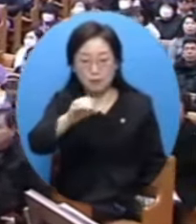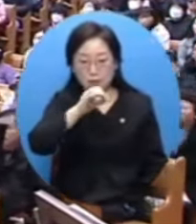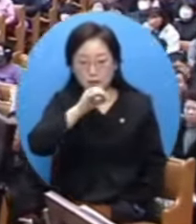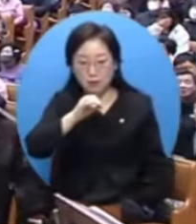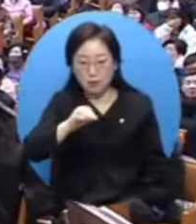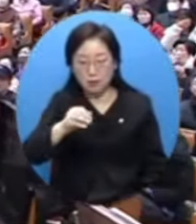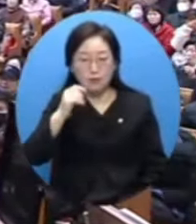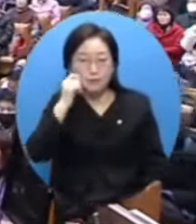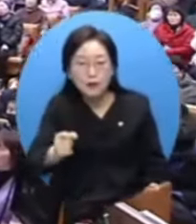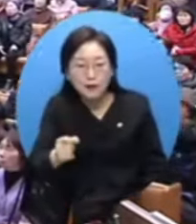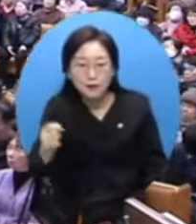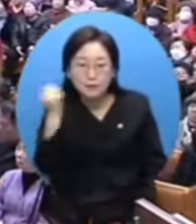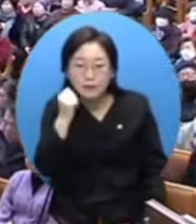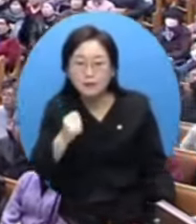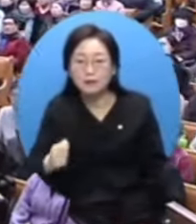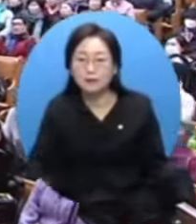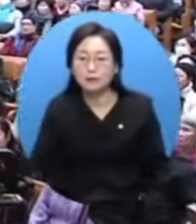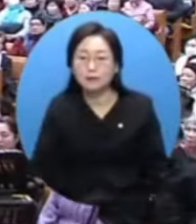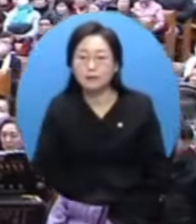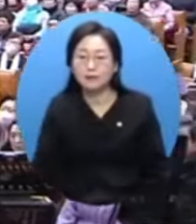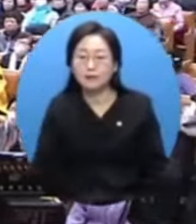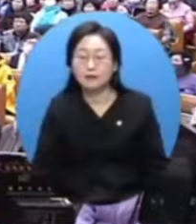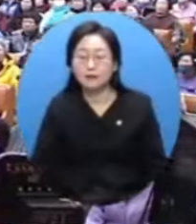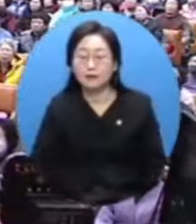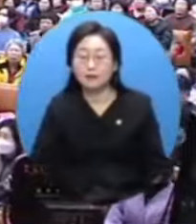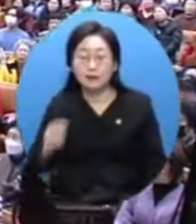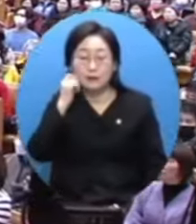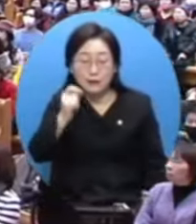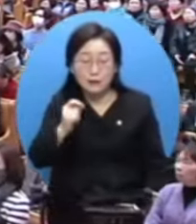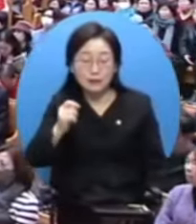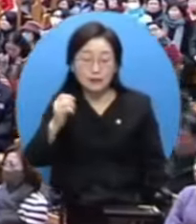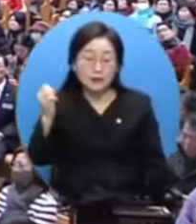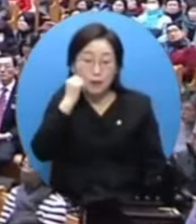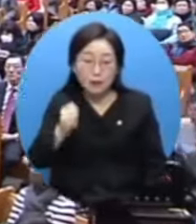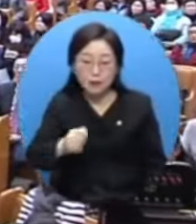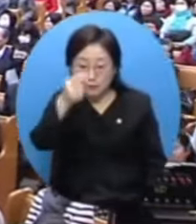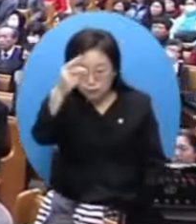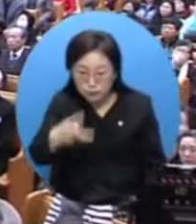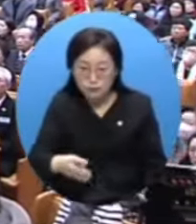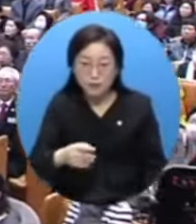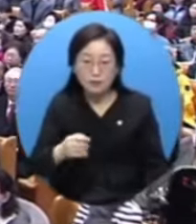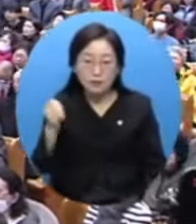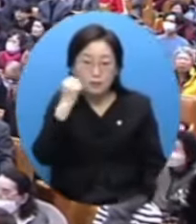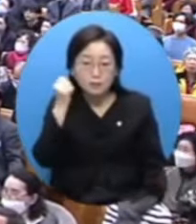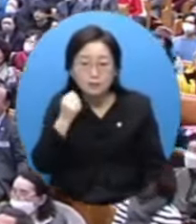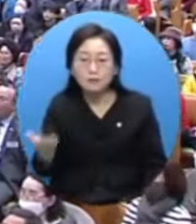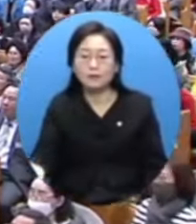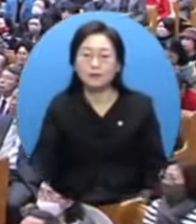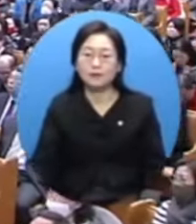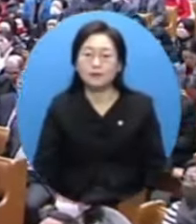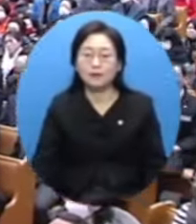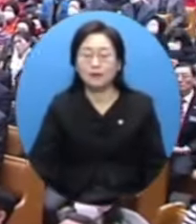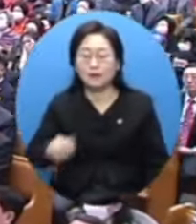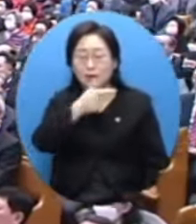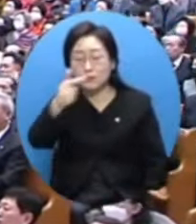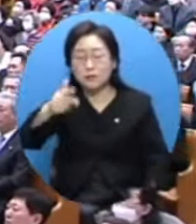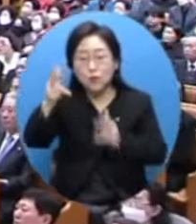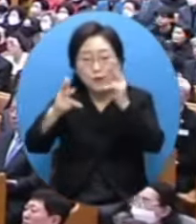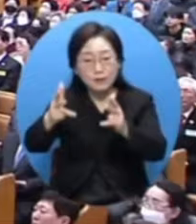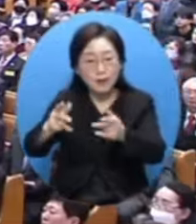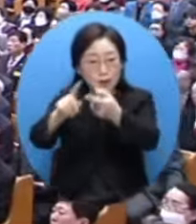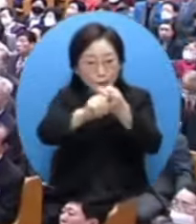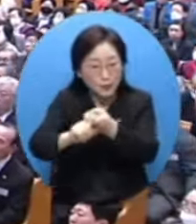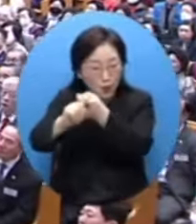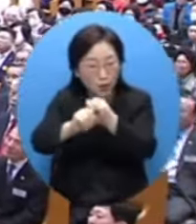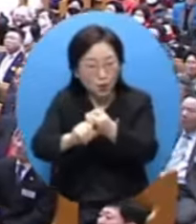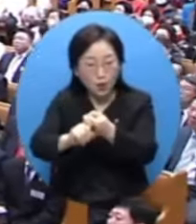사라져버렸습니다. 사기를 맞은 것입니다. 사기를 맞고 또 사기를 맞고 또 사기를 맞았습니다. 대기업 협력업체라 여기 주식을 투자하면